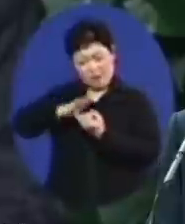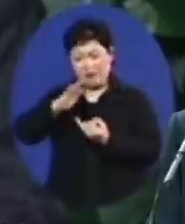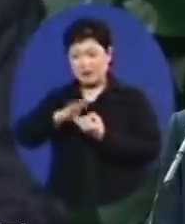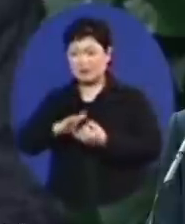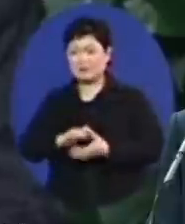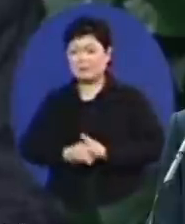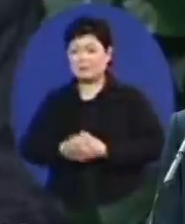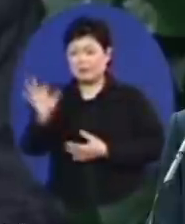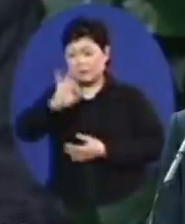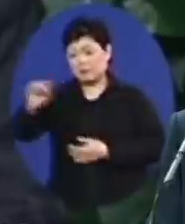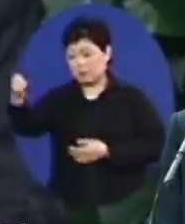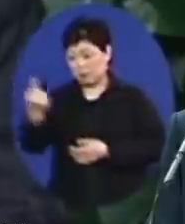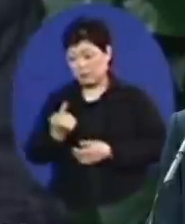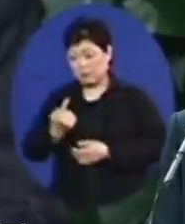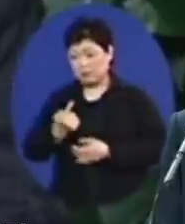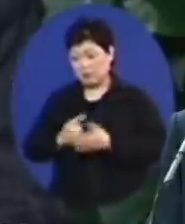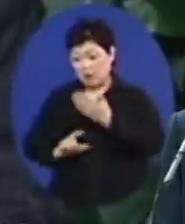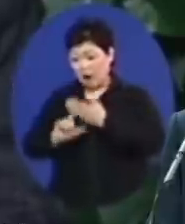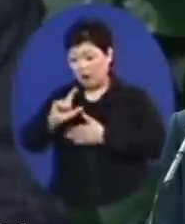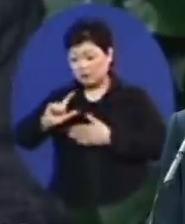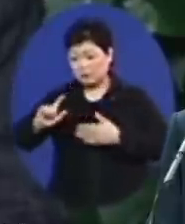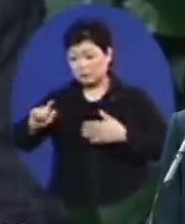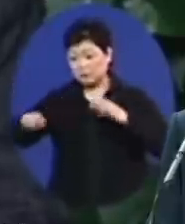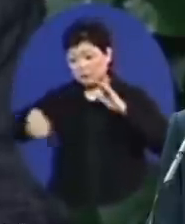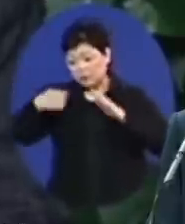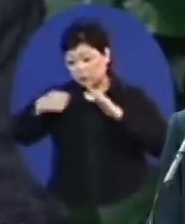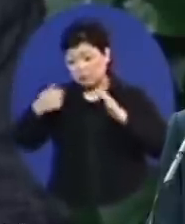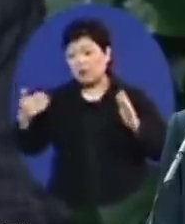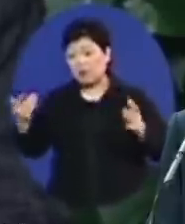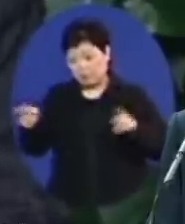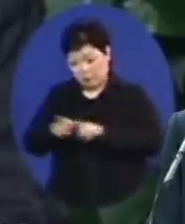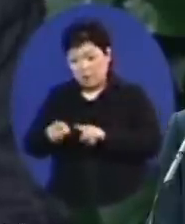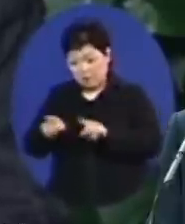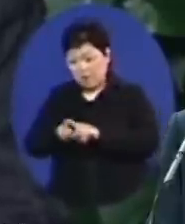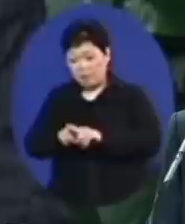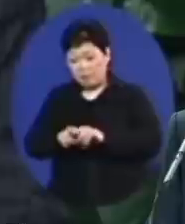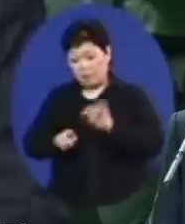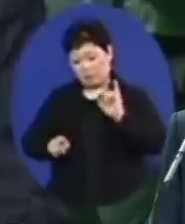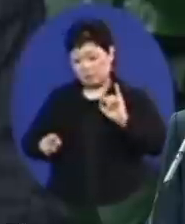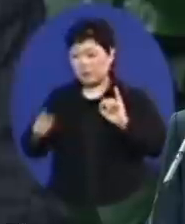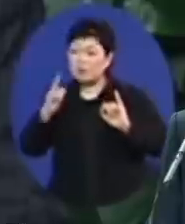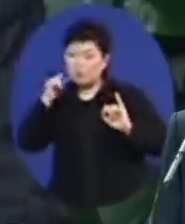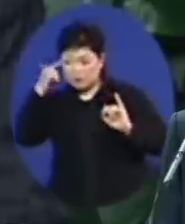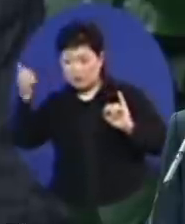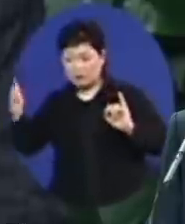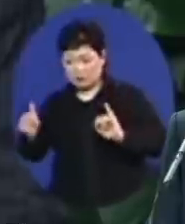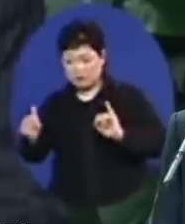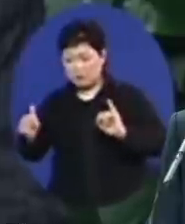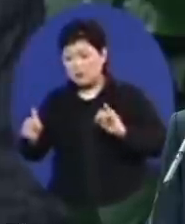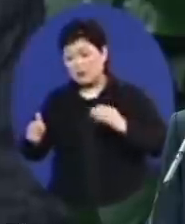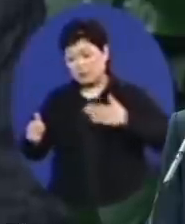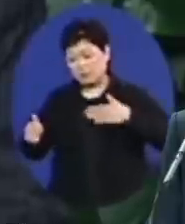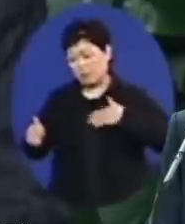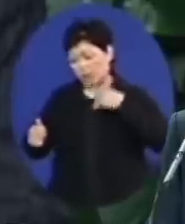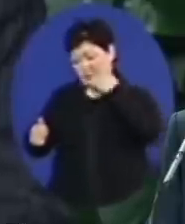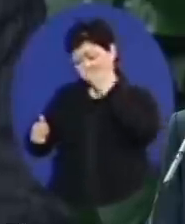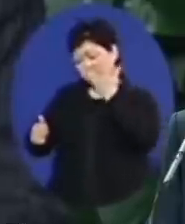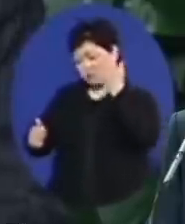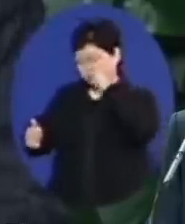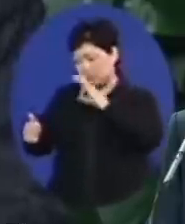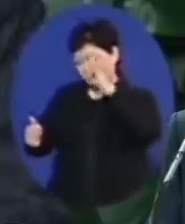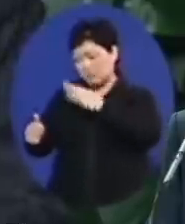파리로 찾아와서 나의 아침 식사를 같이 하면서 자기 부모를 좀 찾아달라는 것입니다. 내가 묻기를, 어릴